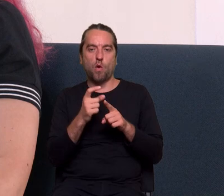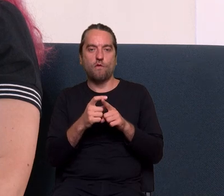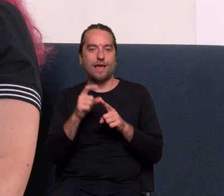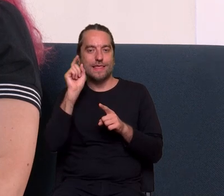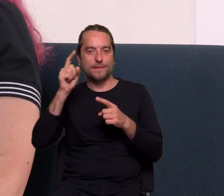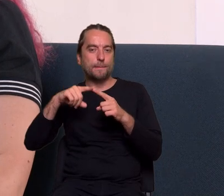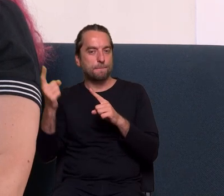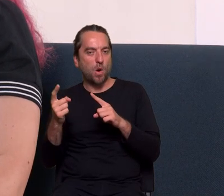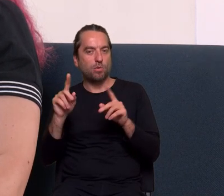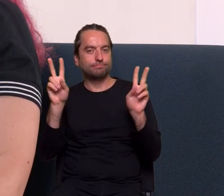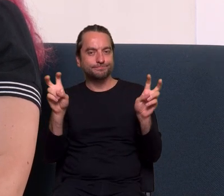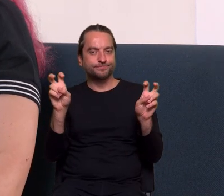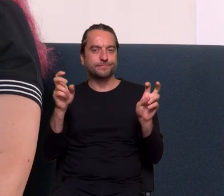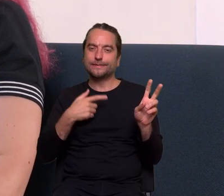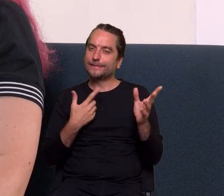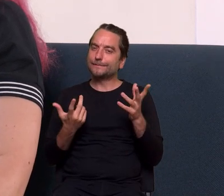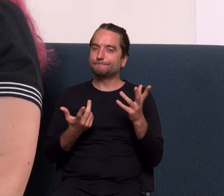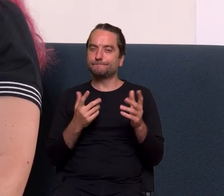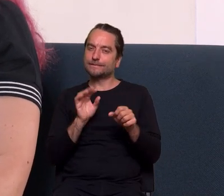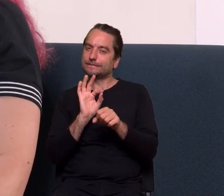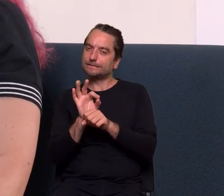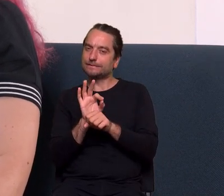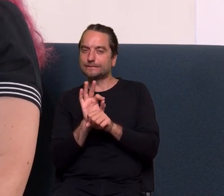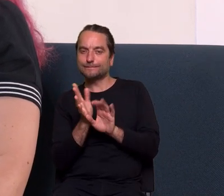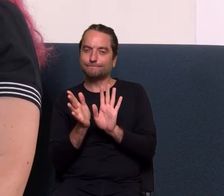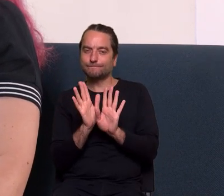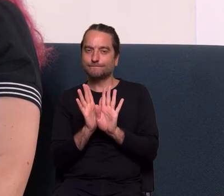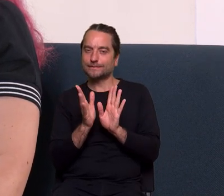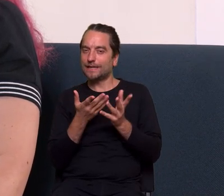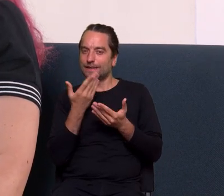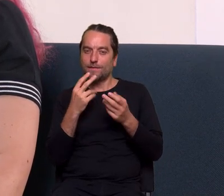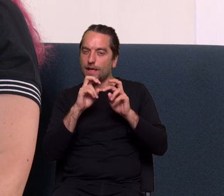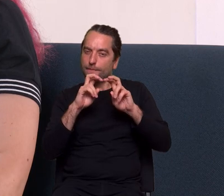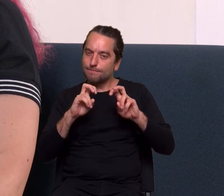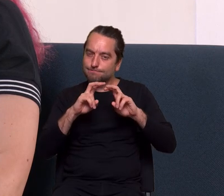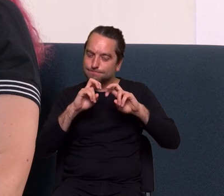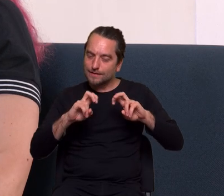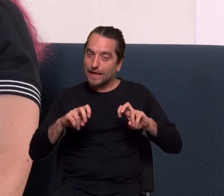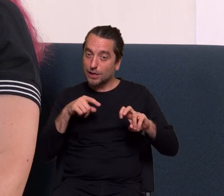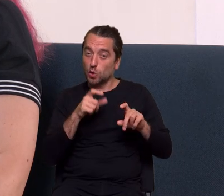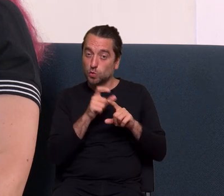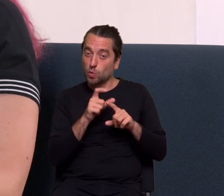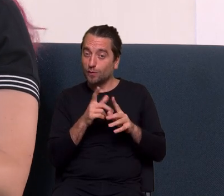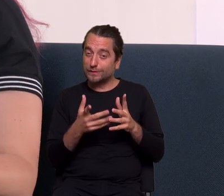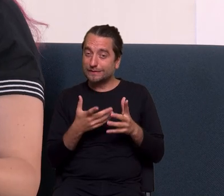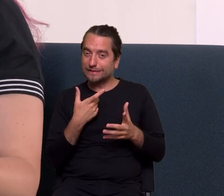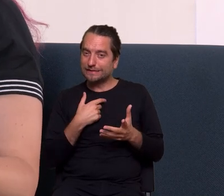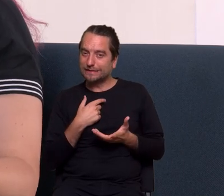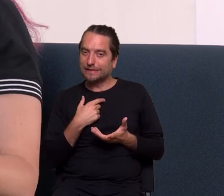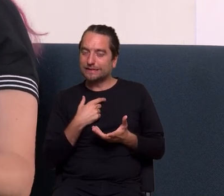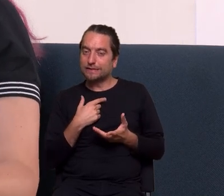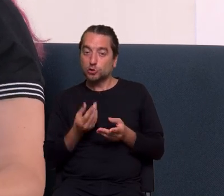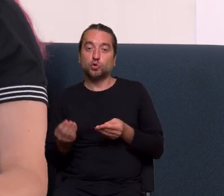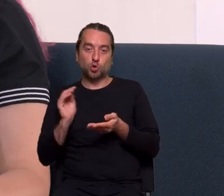niego pewne zarzuty. Im dłużej się tym zajmuję, tym większe, bo właśnie dodam może jako znowu kontekst czeski,